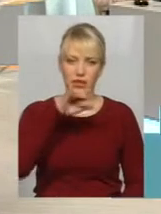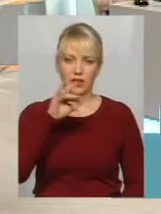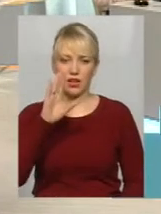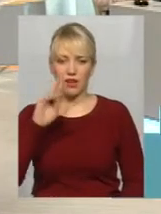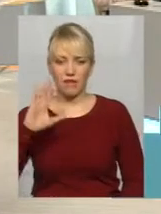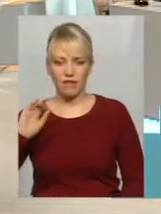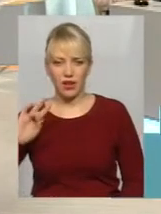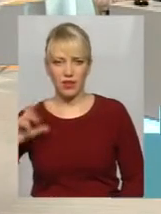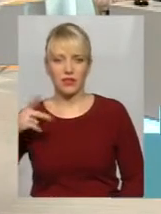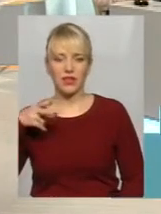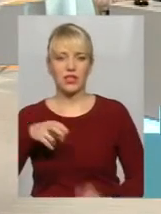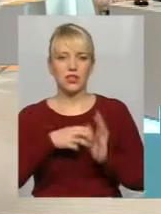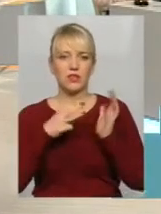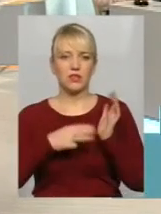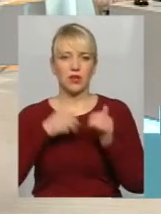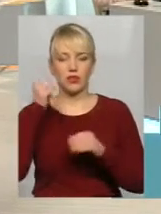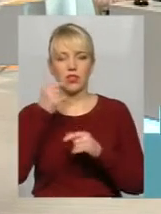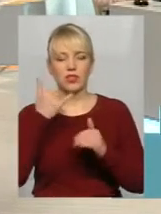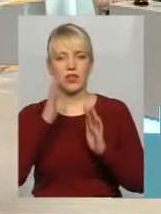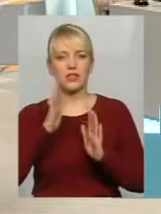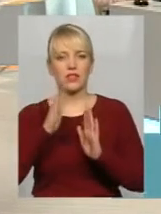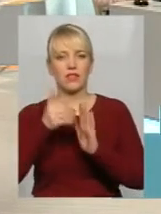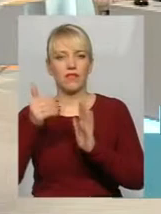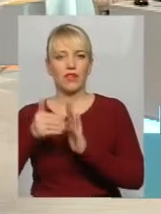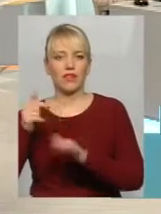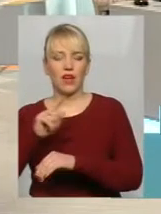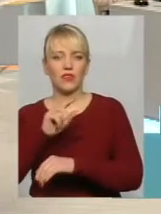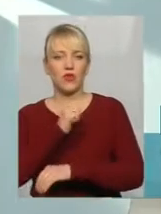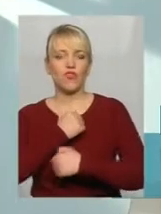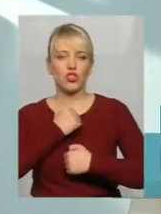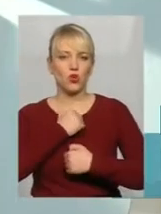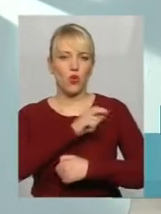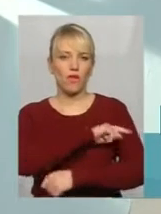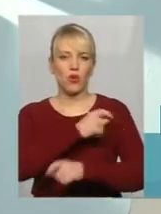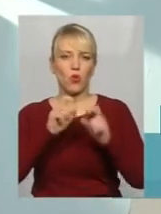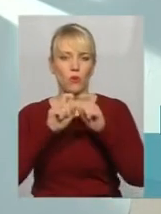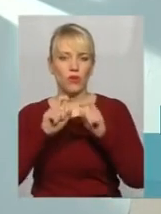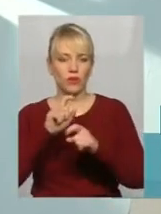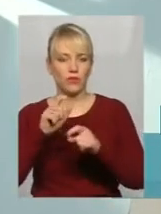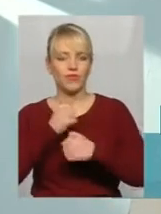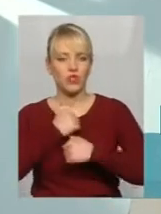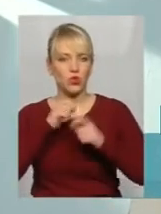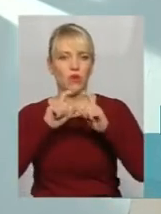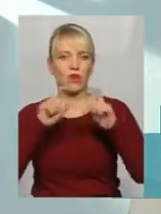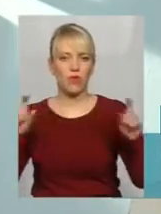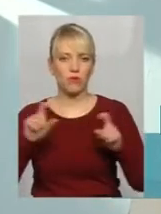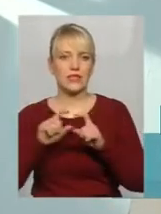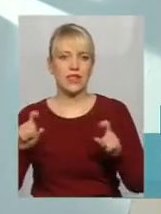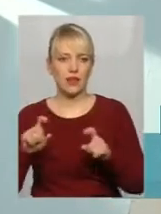прийде виклик до військових комісаріатів з метою уточнення їх медичного стану, уточнення документів